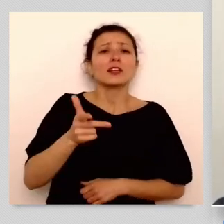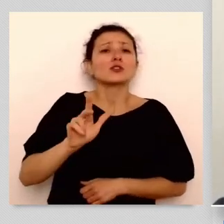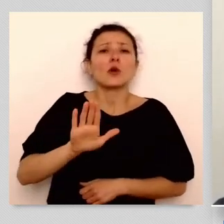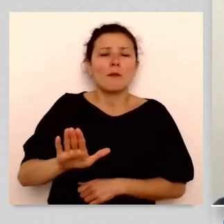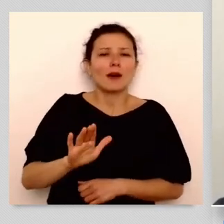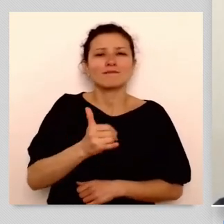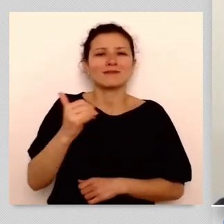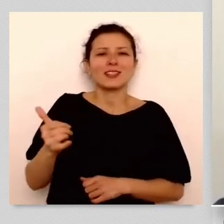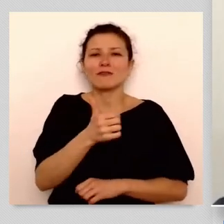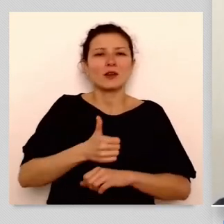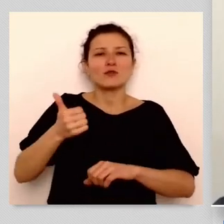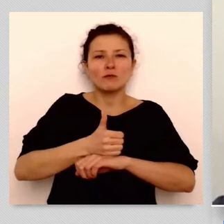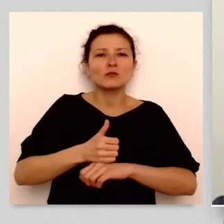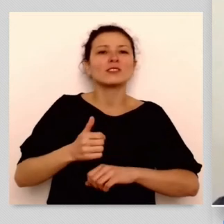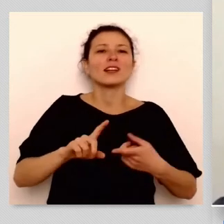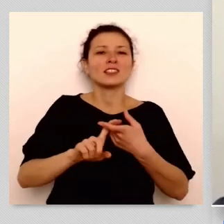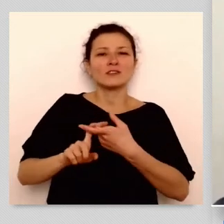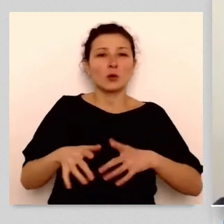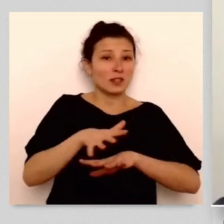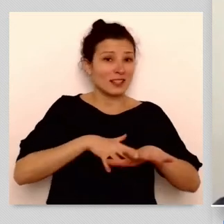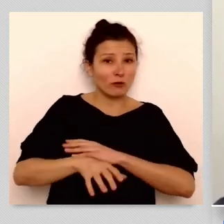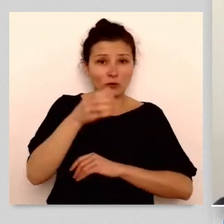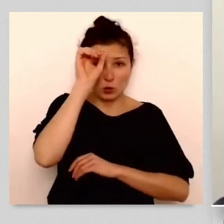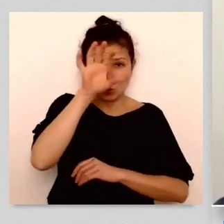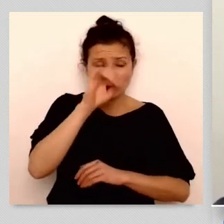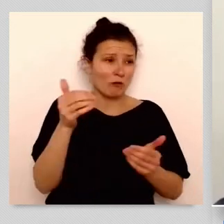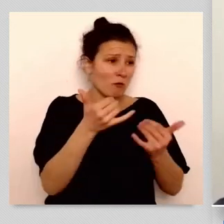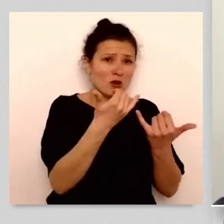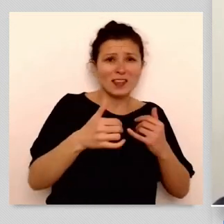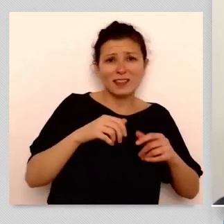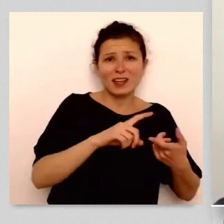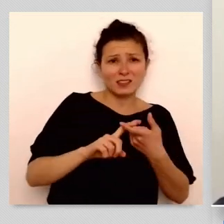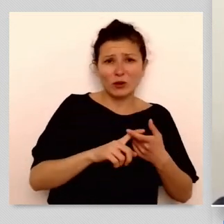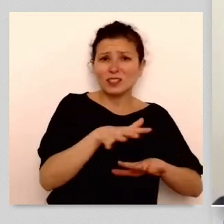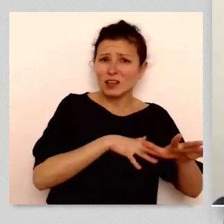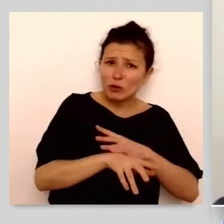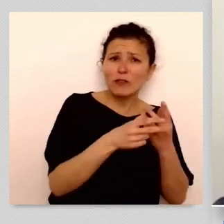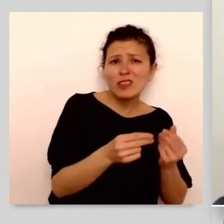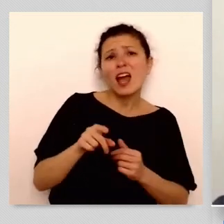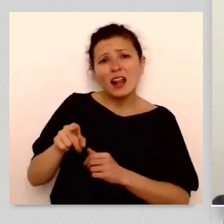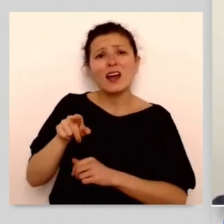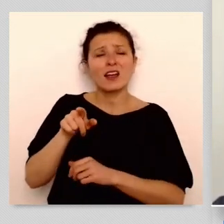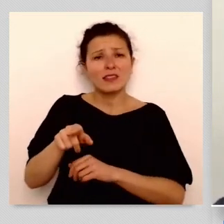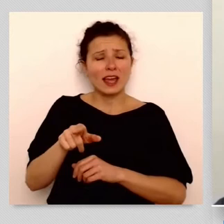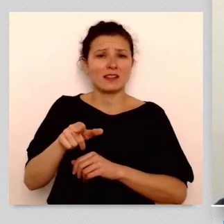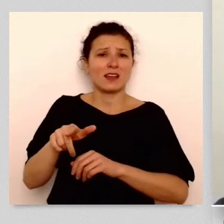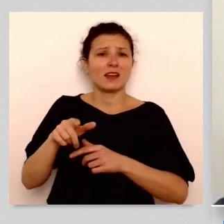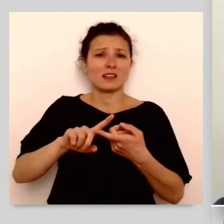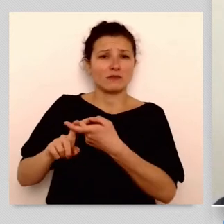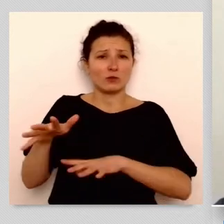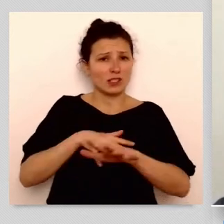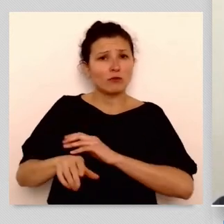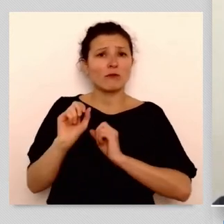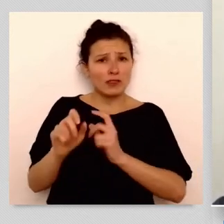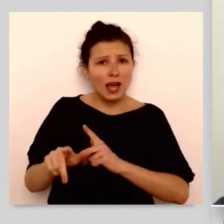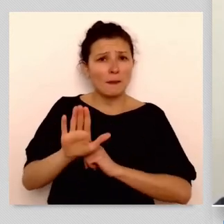Związku Zawodowego Górników. Może nie innych związków zawodowych, ale tego tak. Trzeba z nimi rozmawiać, pokazywać